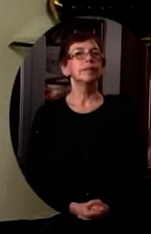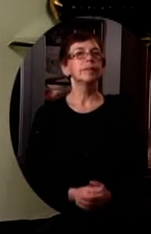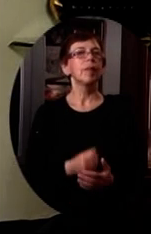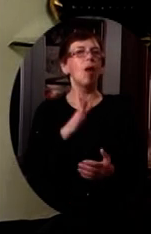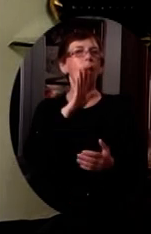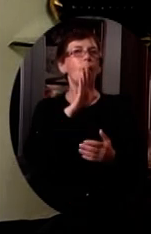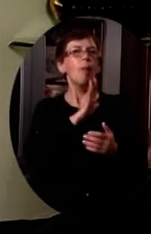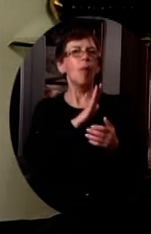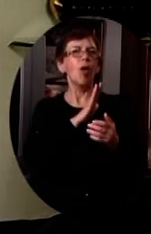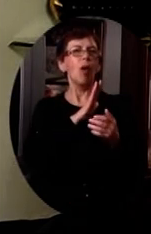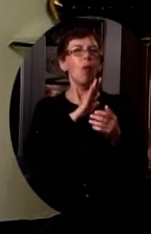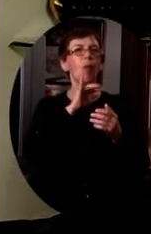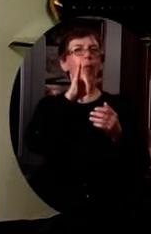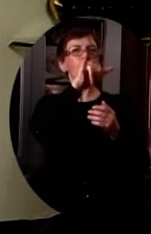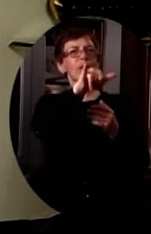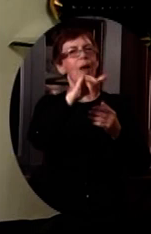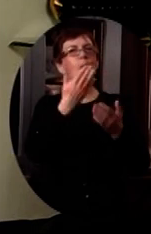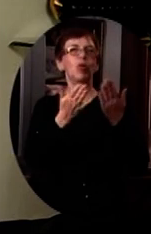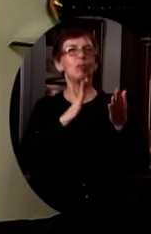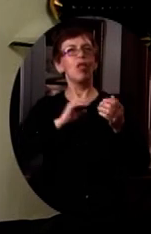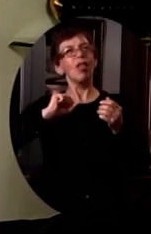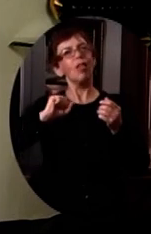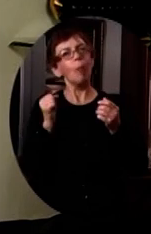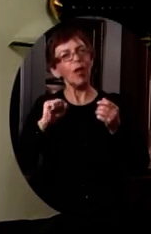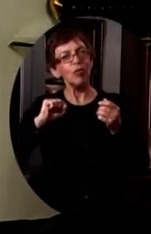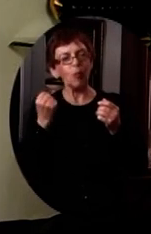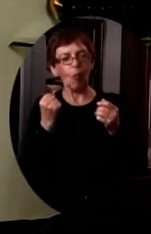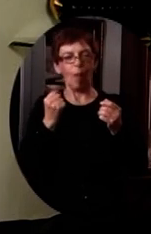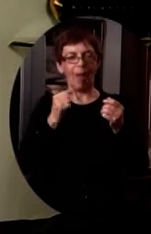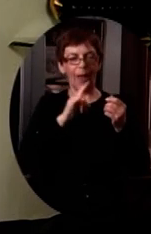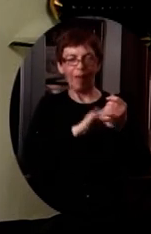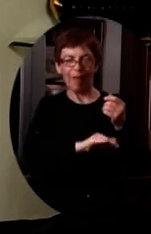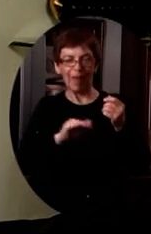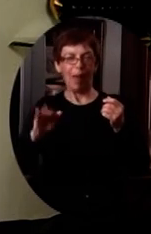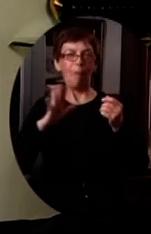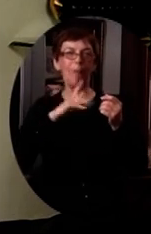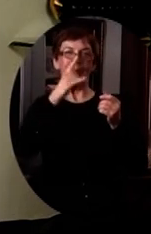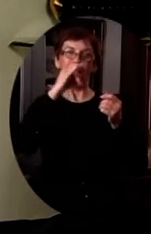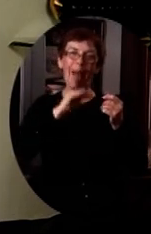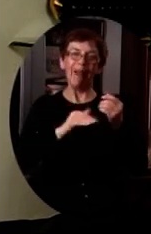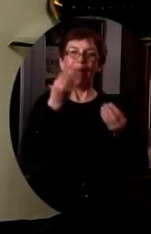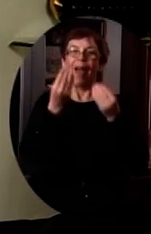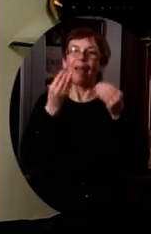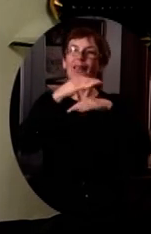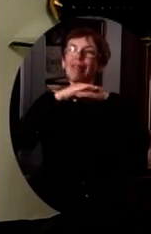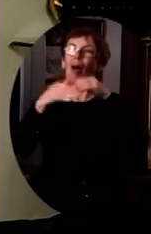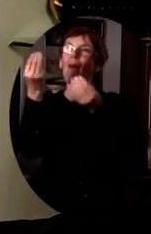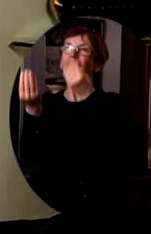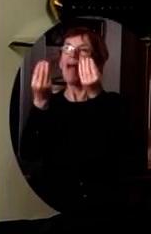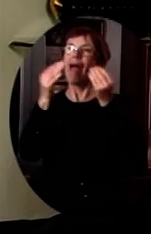היו לך גם חברים, חברות, ילדות שומעות, או שרק הילדים מבית